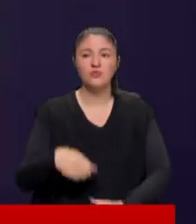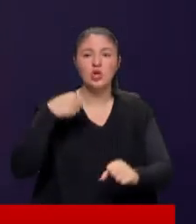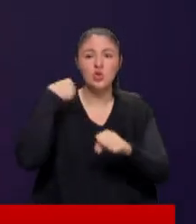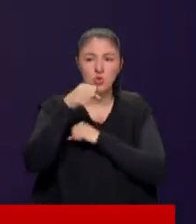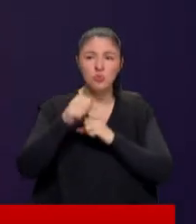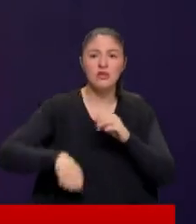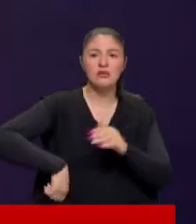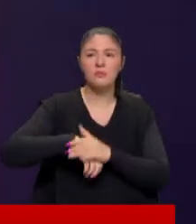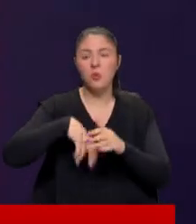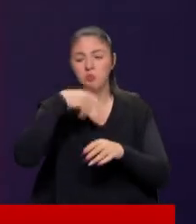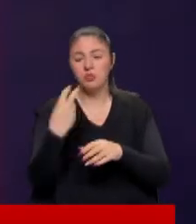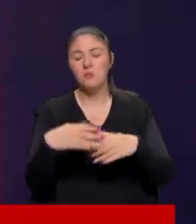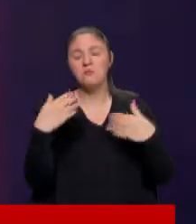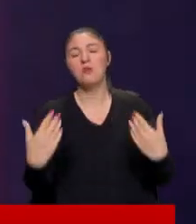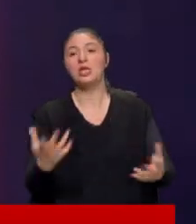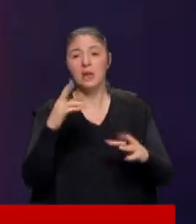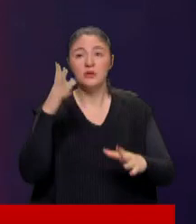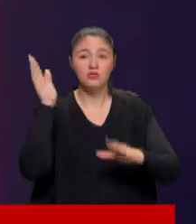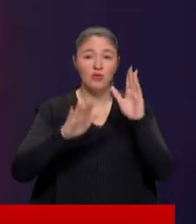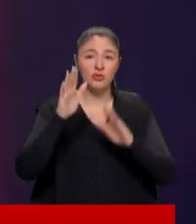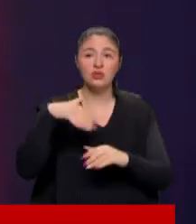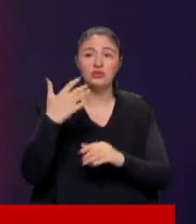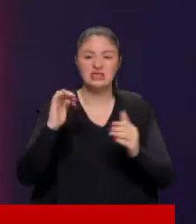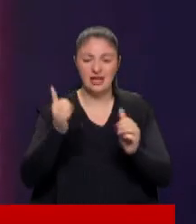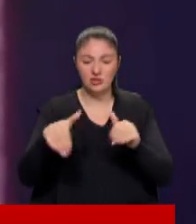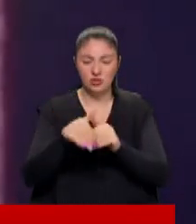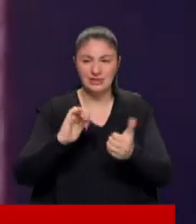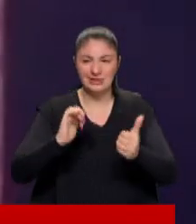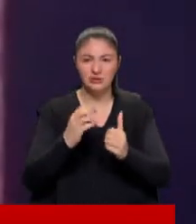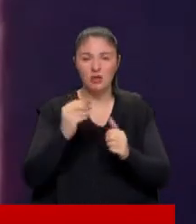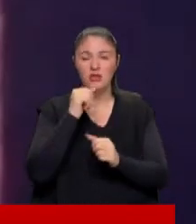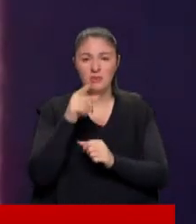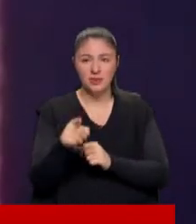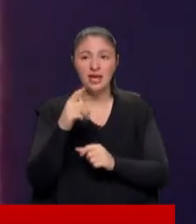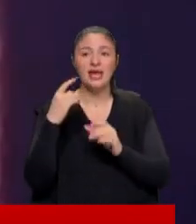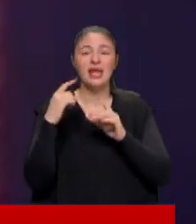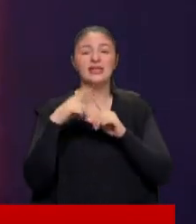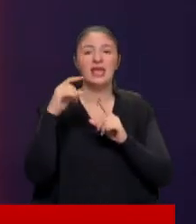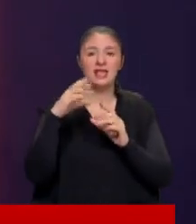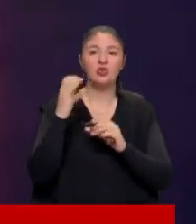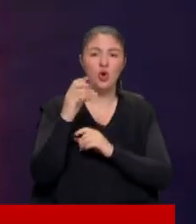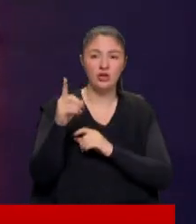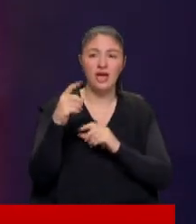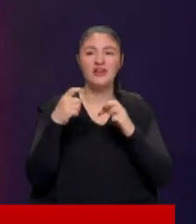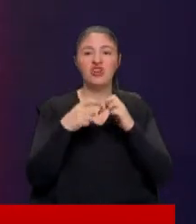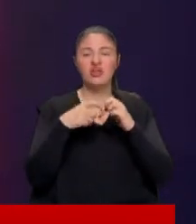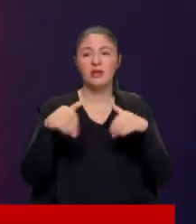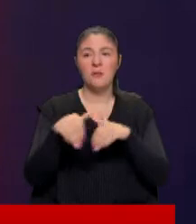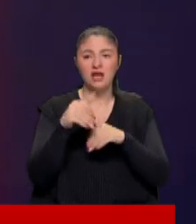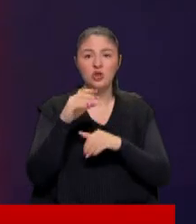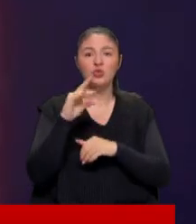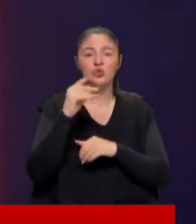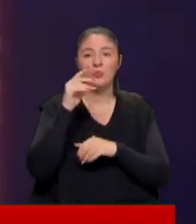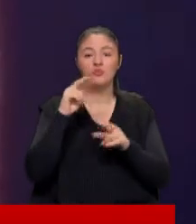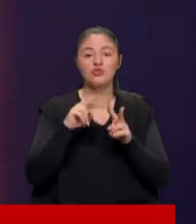Yumruklar, tekmeler yere düşüp bayıltana kadar dövdüler dar sokakta sıkıştırdıkları adamı. Tekirdağ, Çorlu'da Reşadiye Mahallesi Kurt